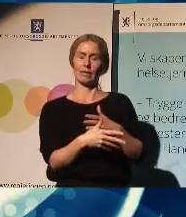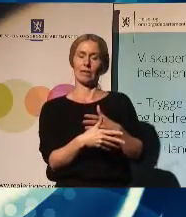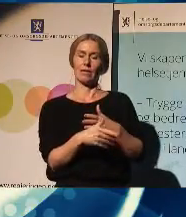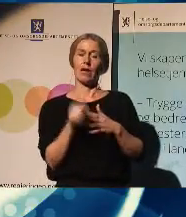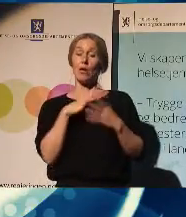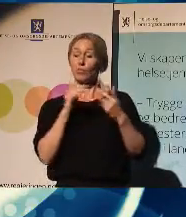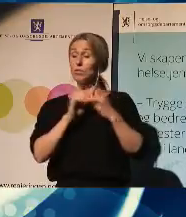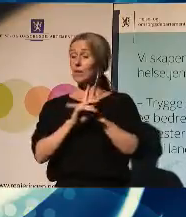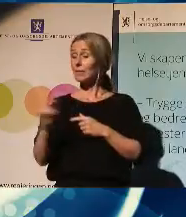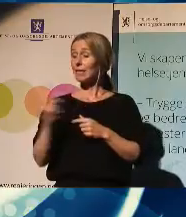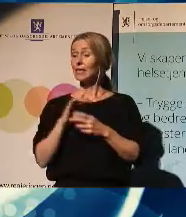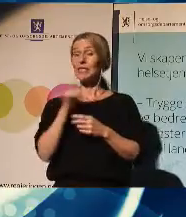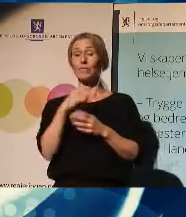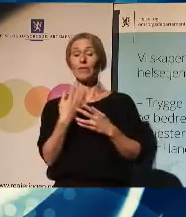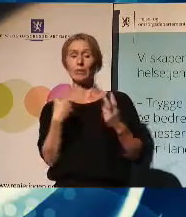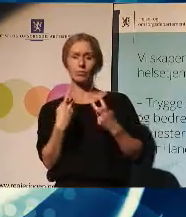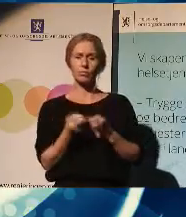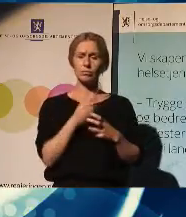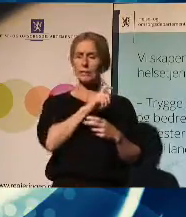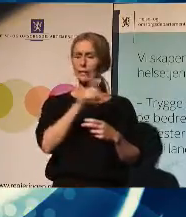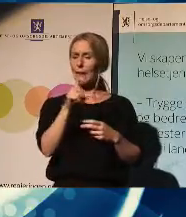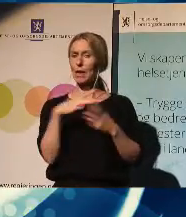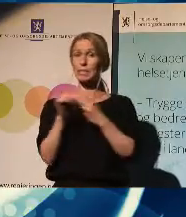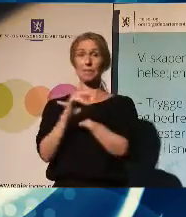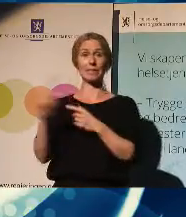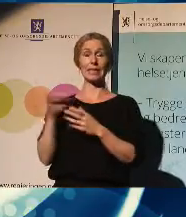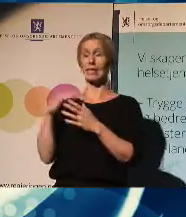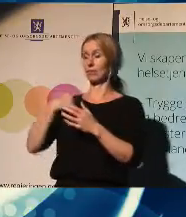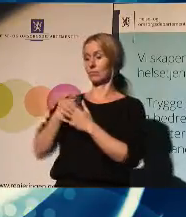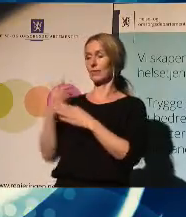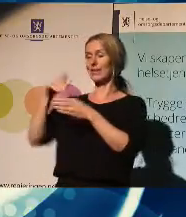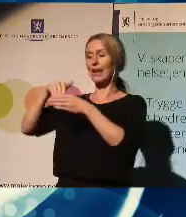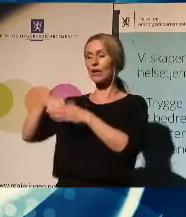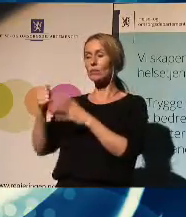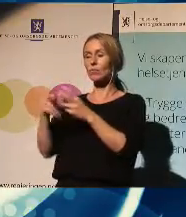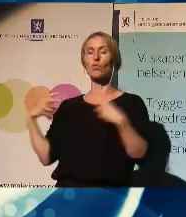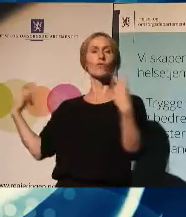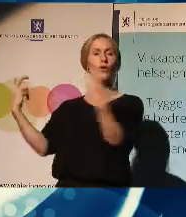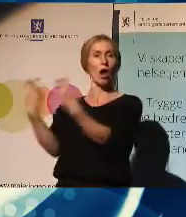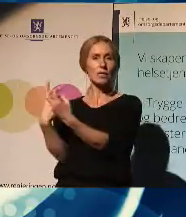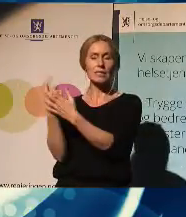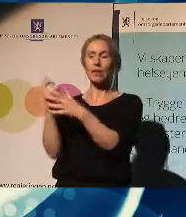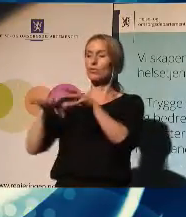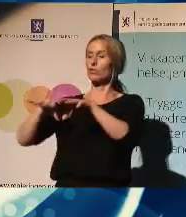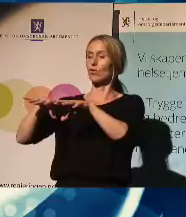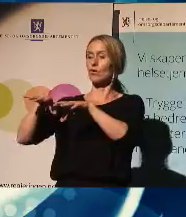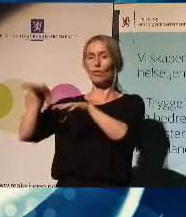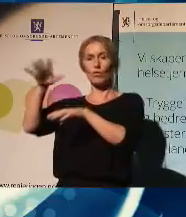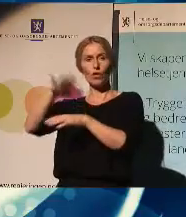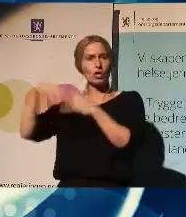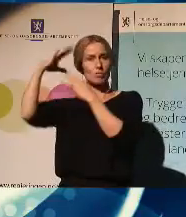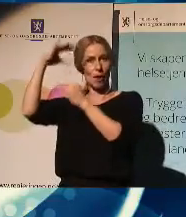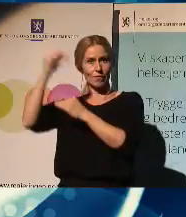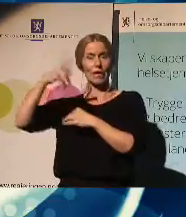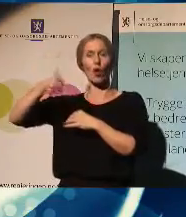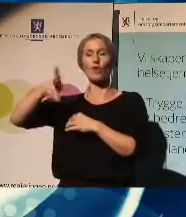samme tid som vi skulle finne et tema, så deltok jeg på en konferanse hos fylkesmannen i Hordaland, der en